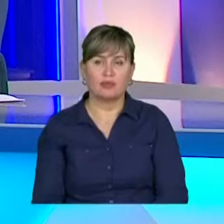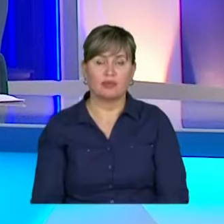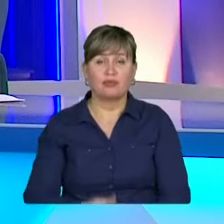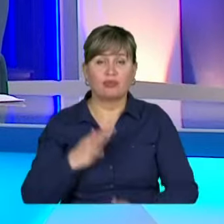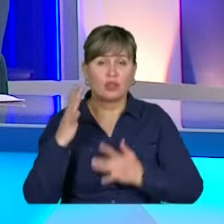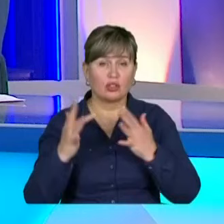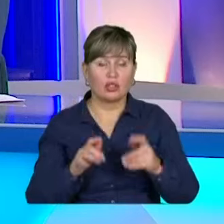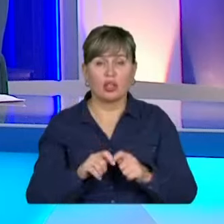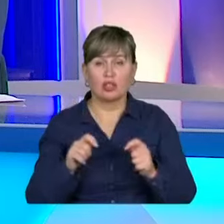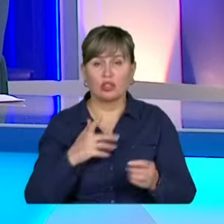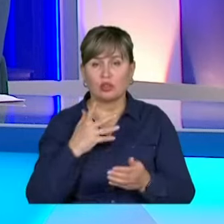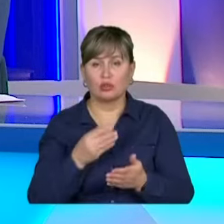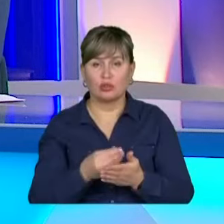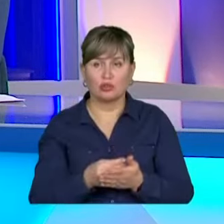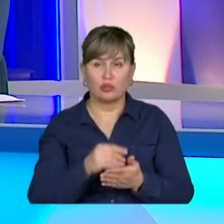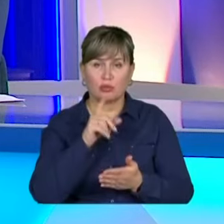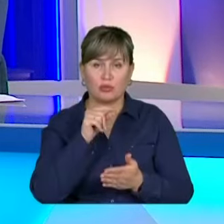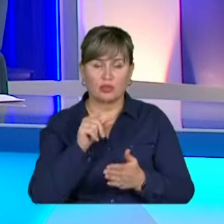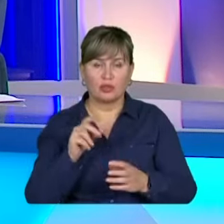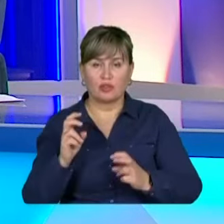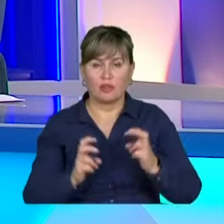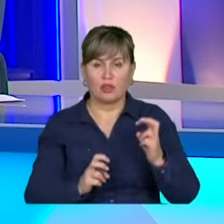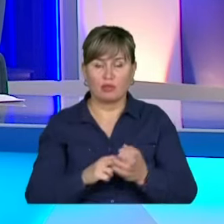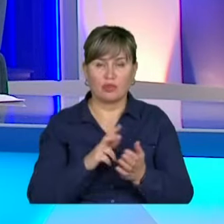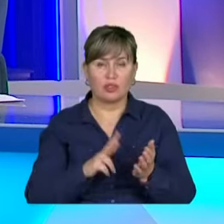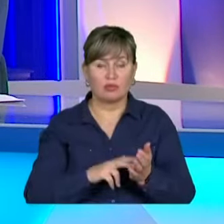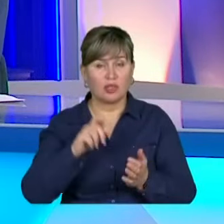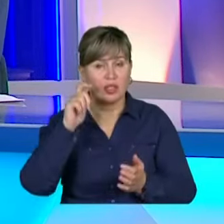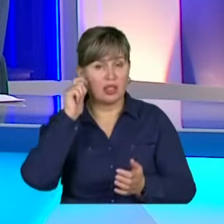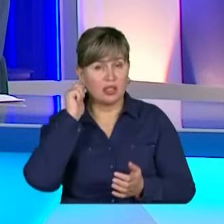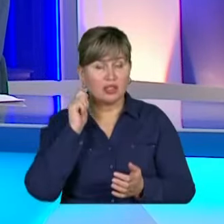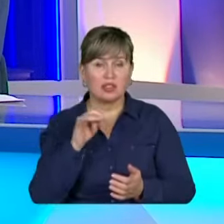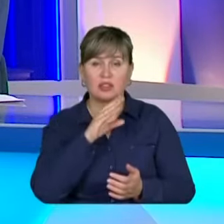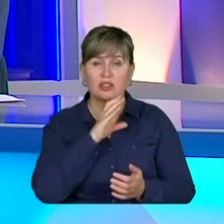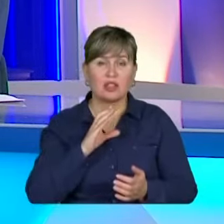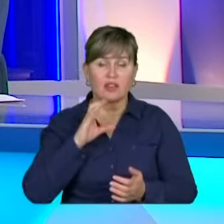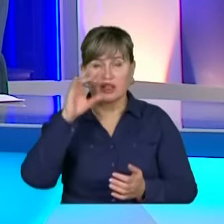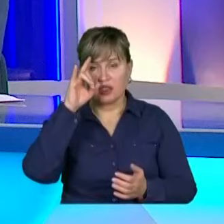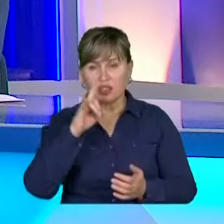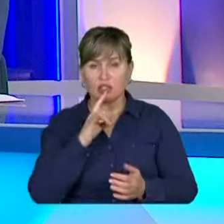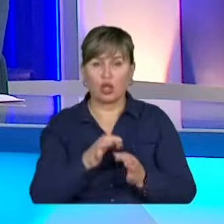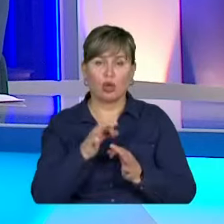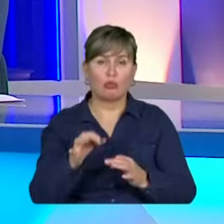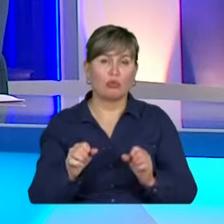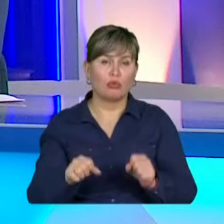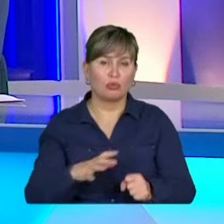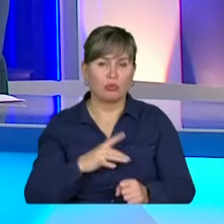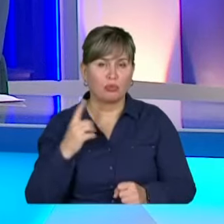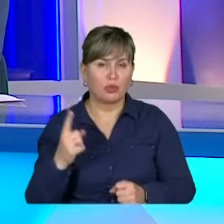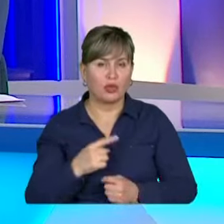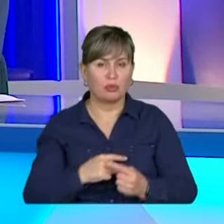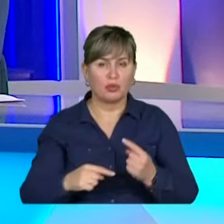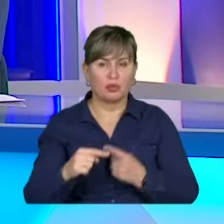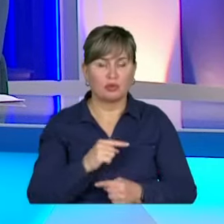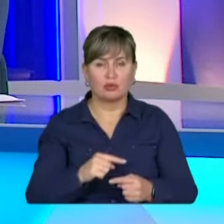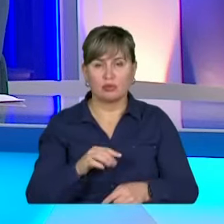Мечтает открыть собственную птицеферму. 18-летняя Татьяна Швец из Северо-Казахстанской области может стать первым